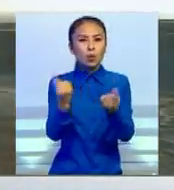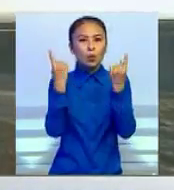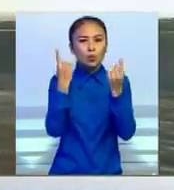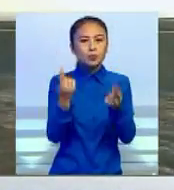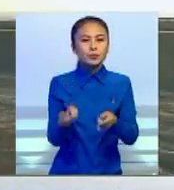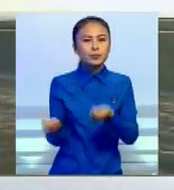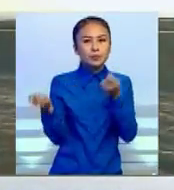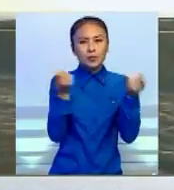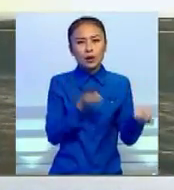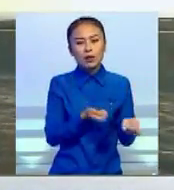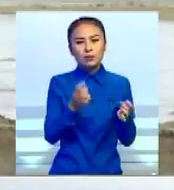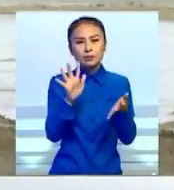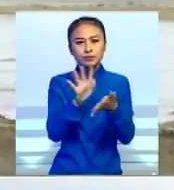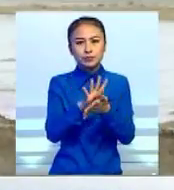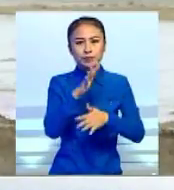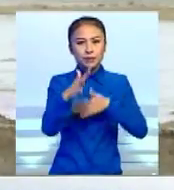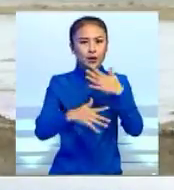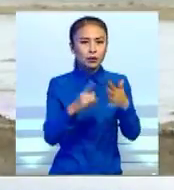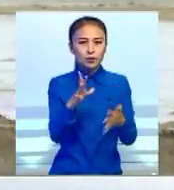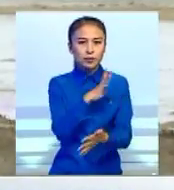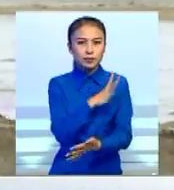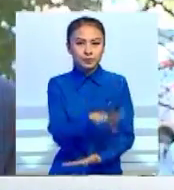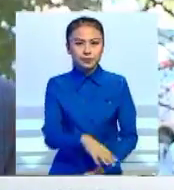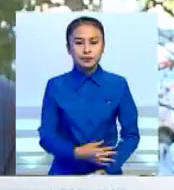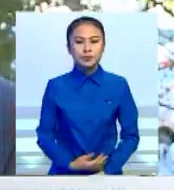ұшып келетін шаң тозаңға тосқауыл